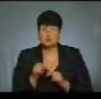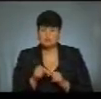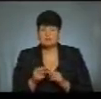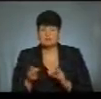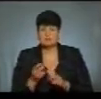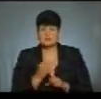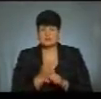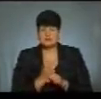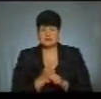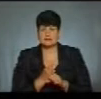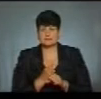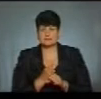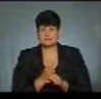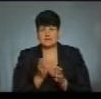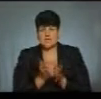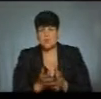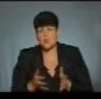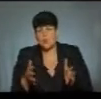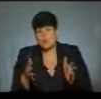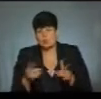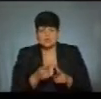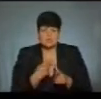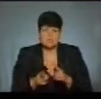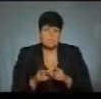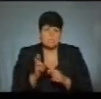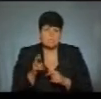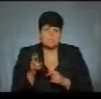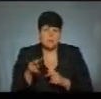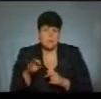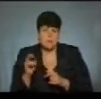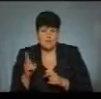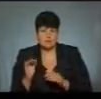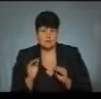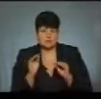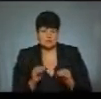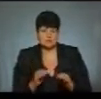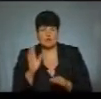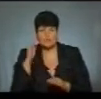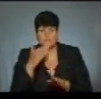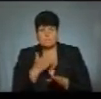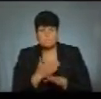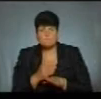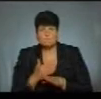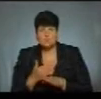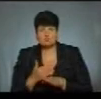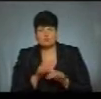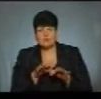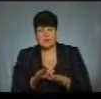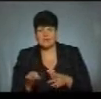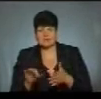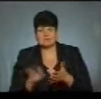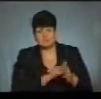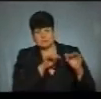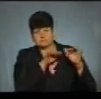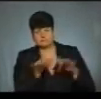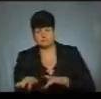там чи ємкість, чи якісь блоки поставити, щоб вода поступово стікала, ні, раптово текла